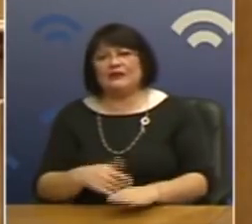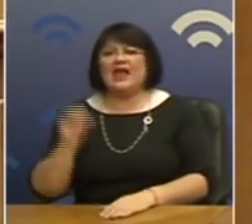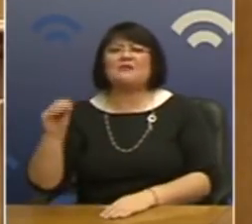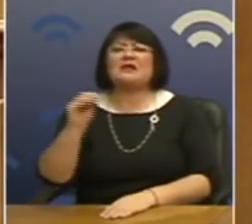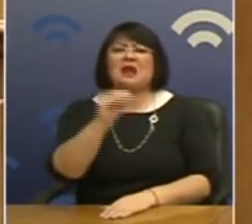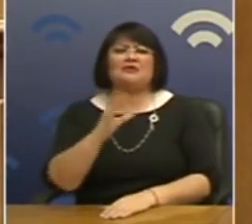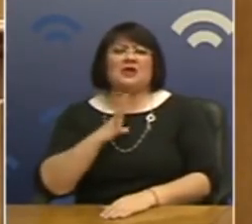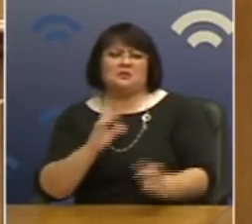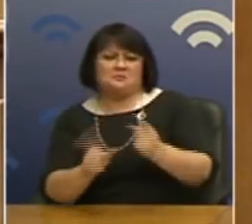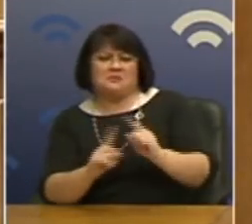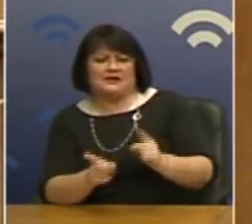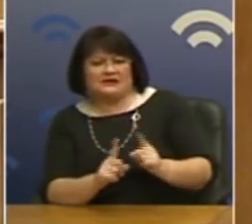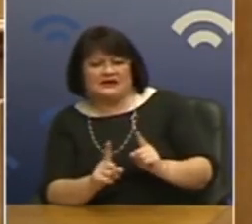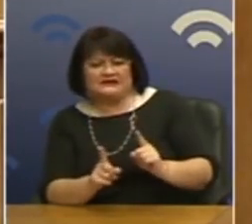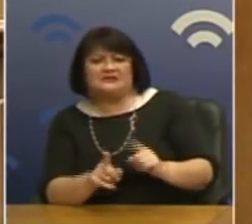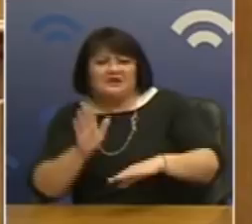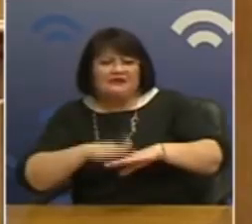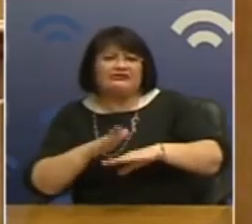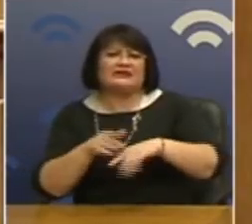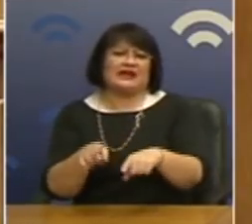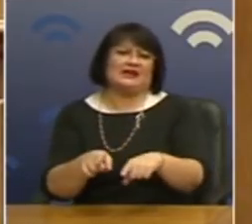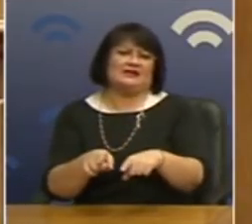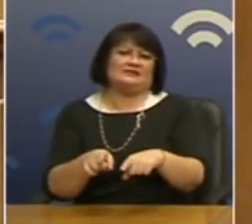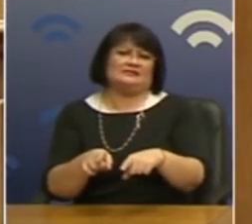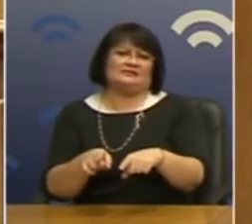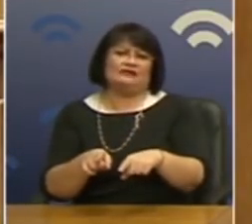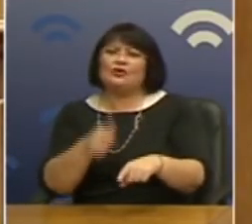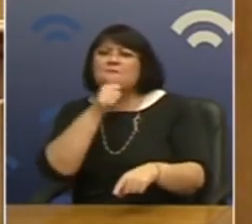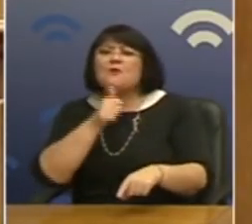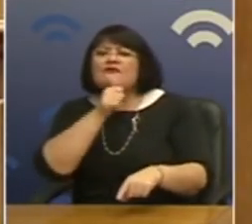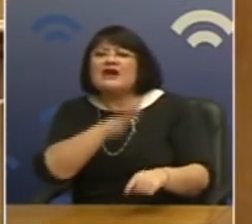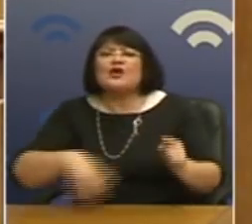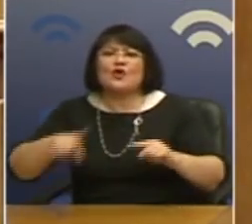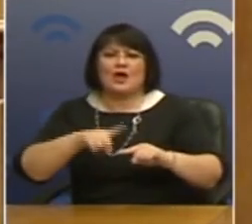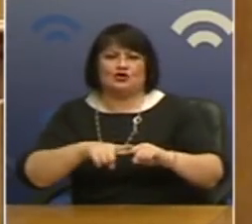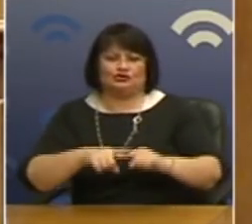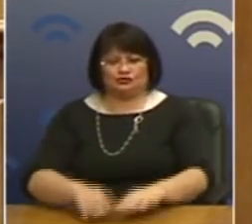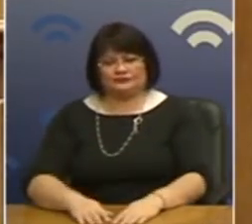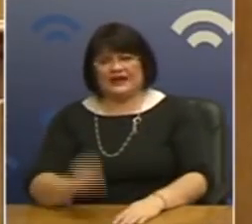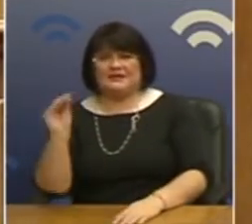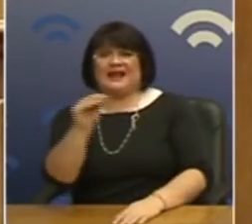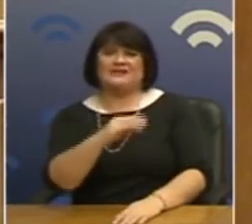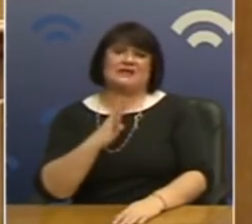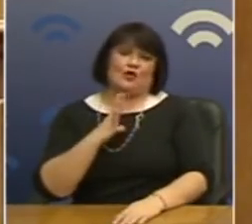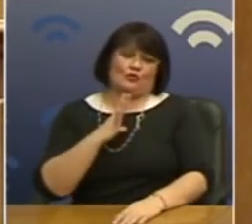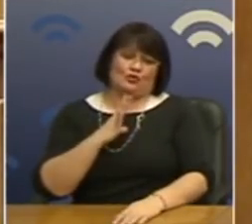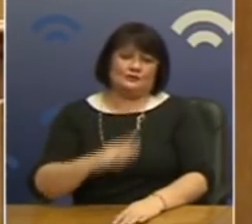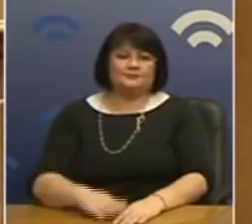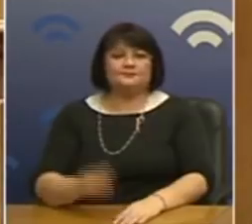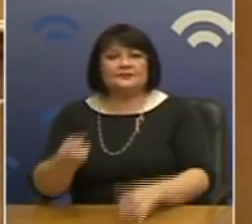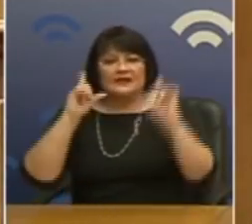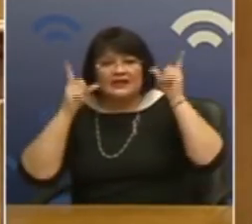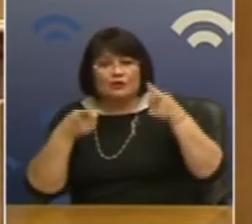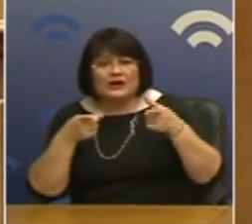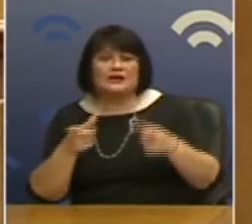άνθρωπο, που είναι και η πηγή, η αιτία των δεινών του λαού. Από τη Νέα Δημοκρατία αυτή η στάση ήταν